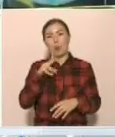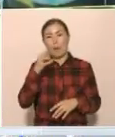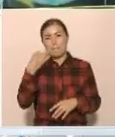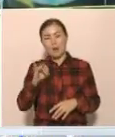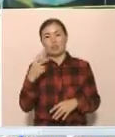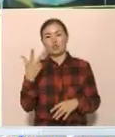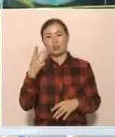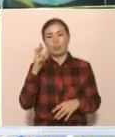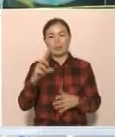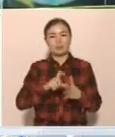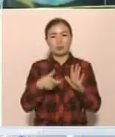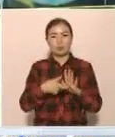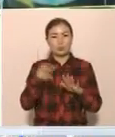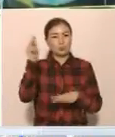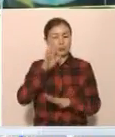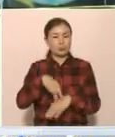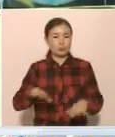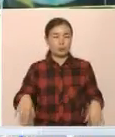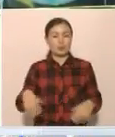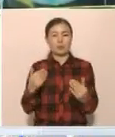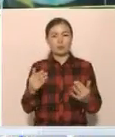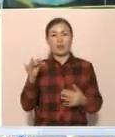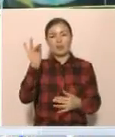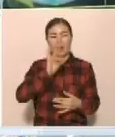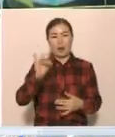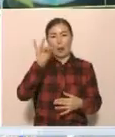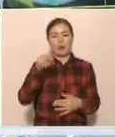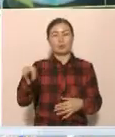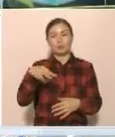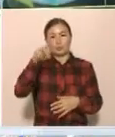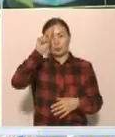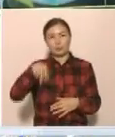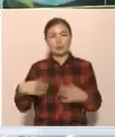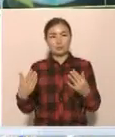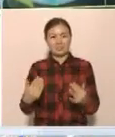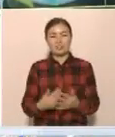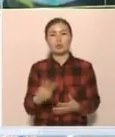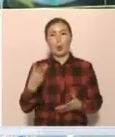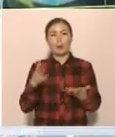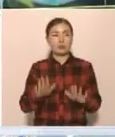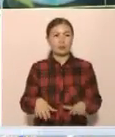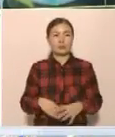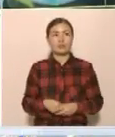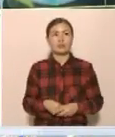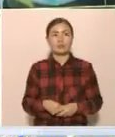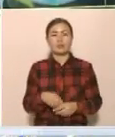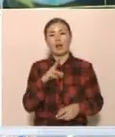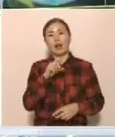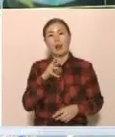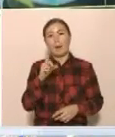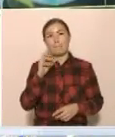сынып оқушылары тарих, өлкетану және этномәдениеттану бағыты бойынша 3-ші орын және Қалданбек